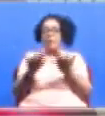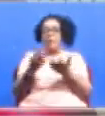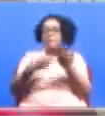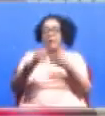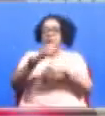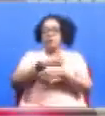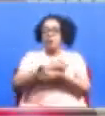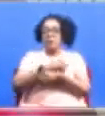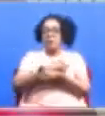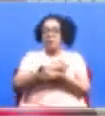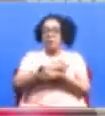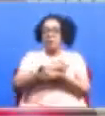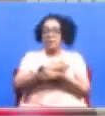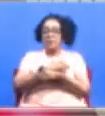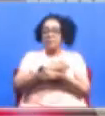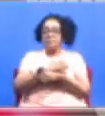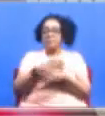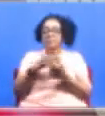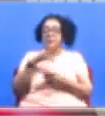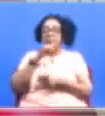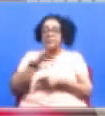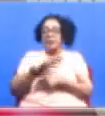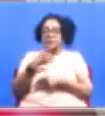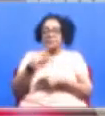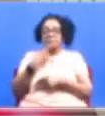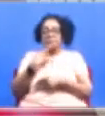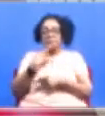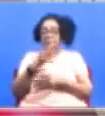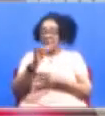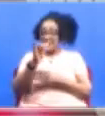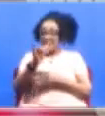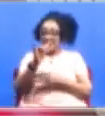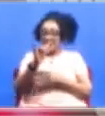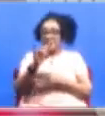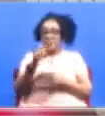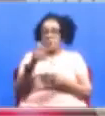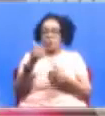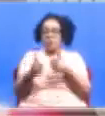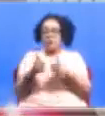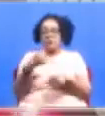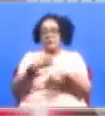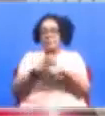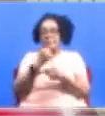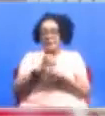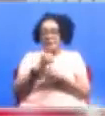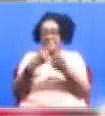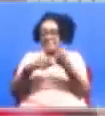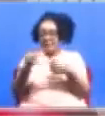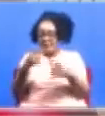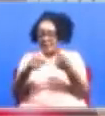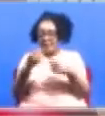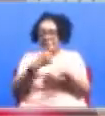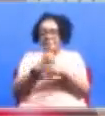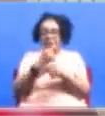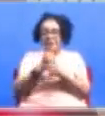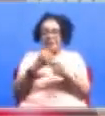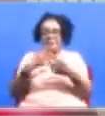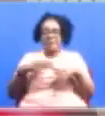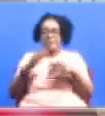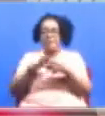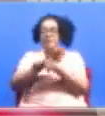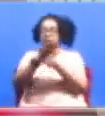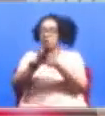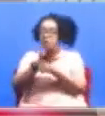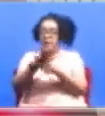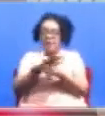shuleni. Na kulingana na wazazi, hatua hiyo ya serikali imehujumu shughuli nyingi za ununuzi na kusababisha msongamano kwenye maduka